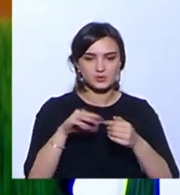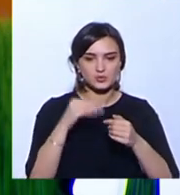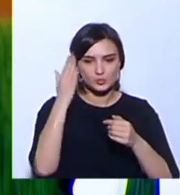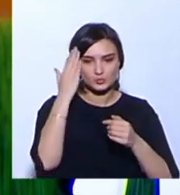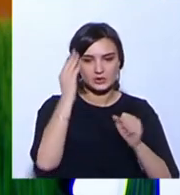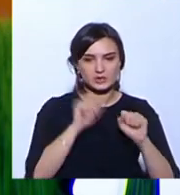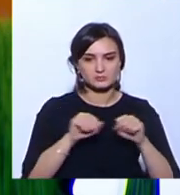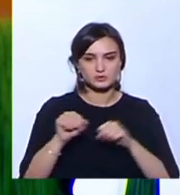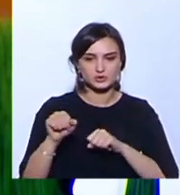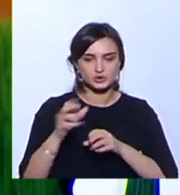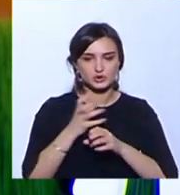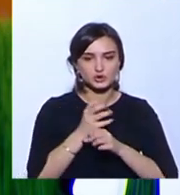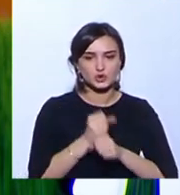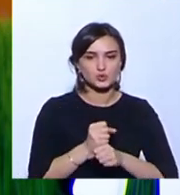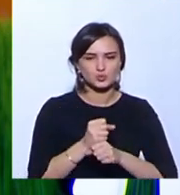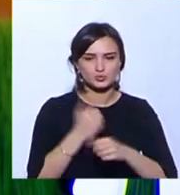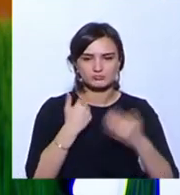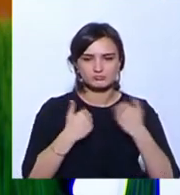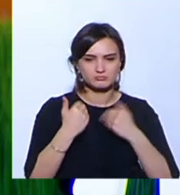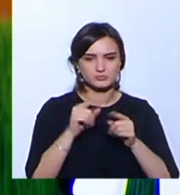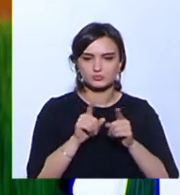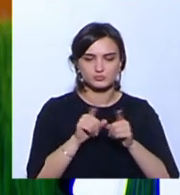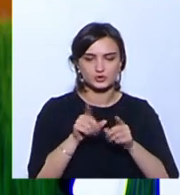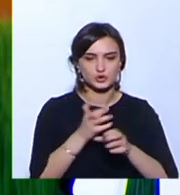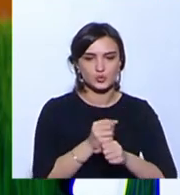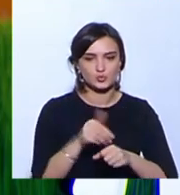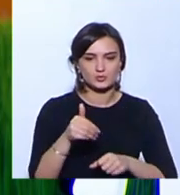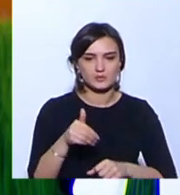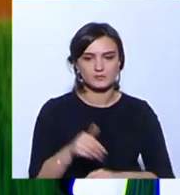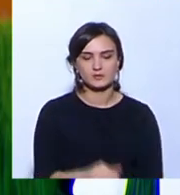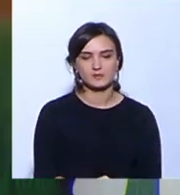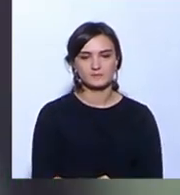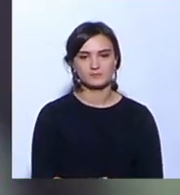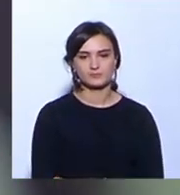უნარები შეზღუდული შესაძლებლობების მიუხედავად შეუზღუდავი.